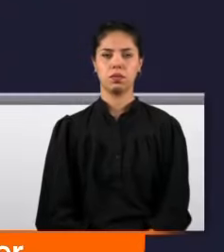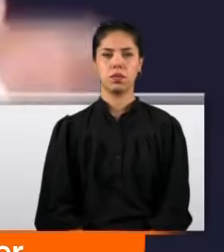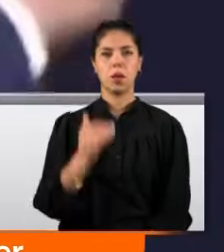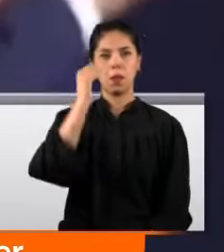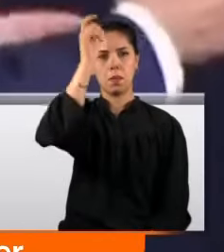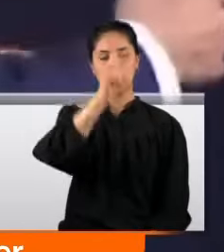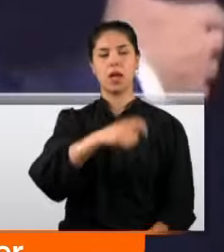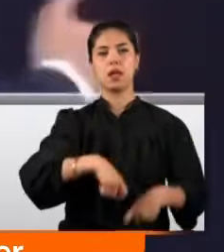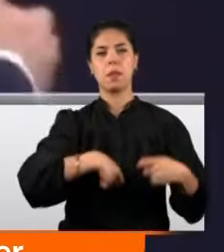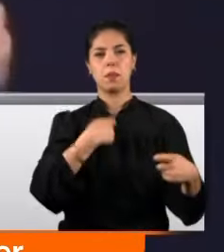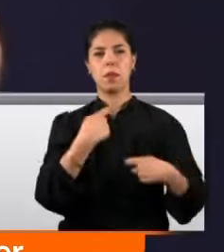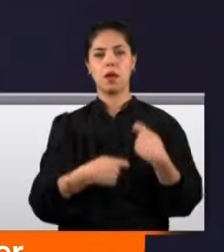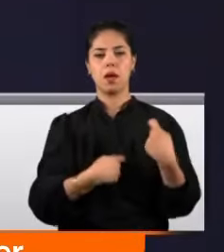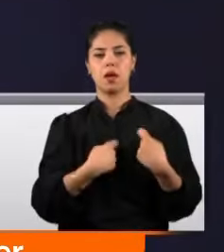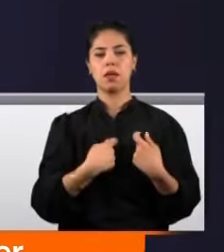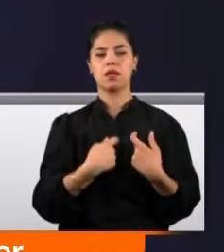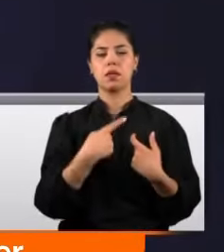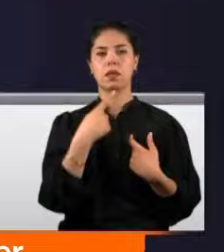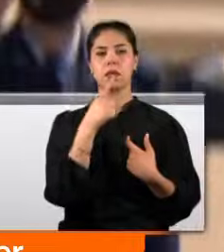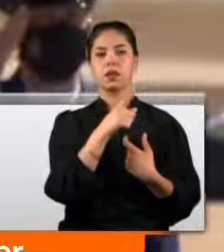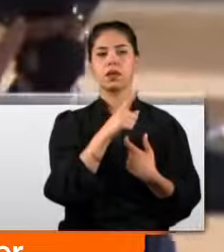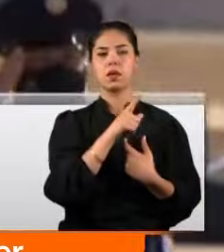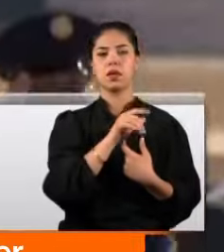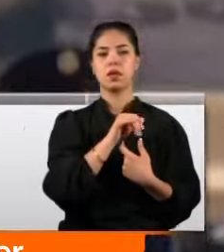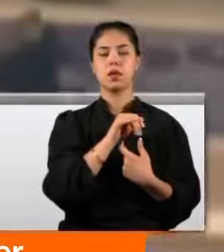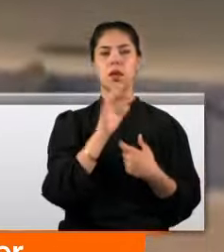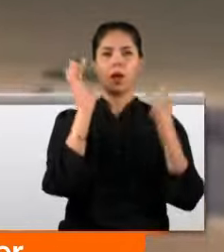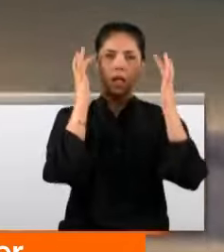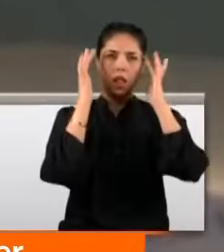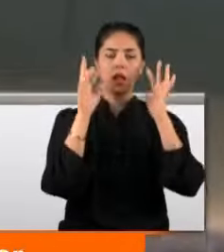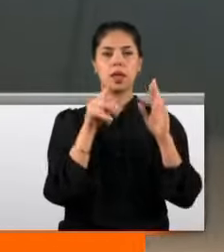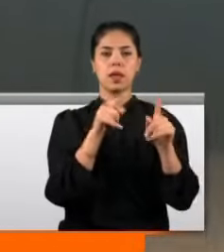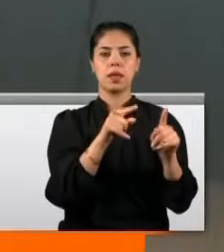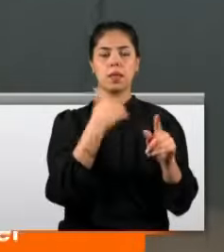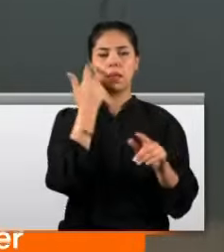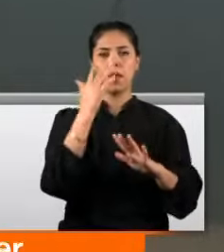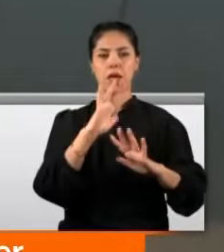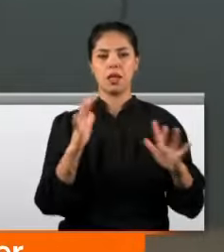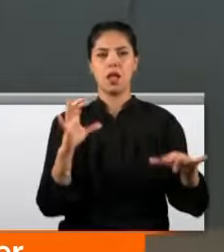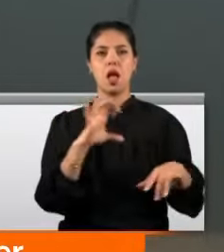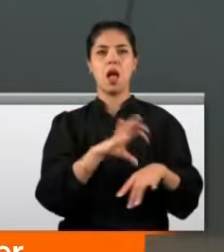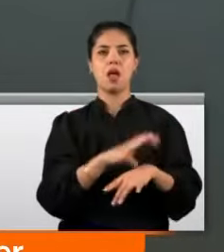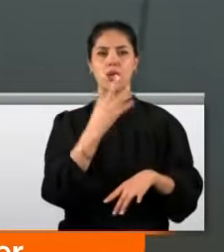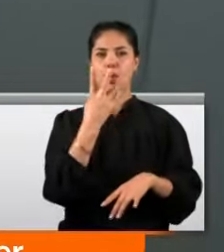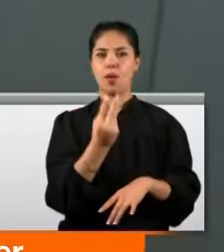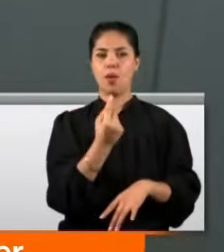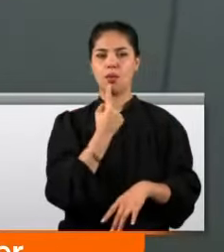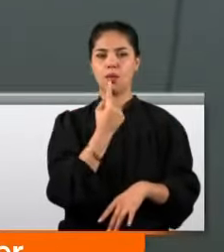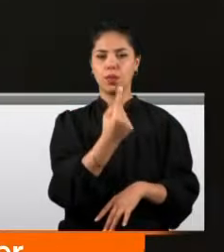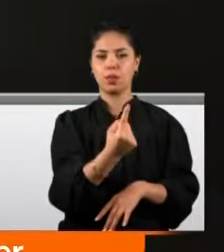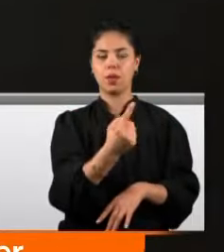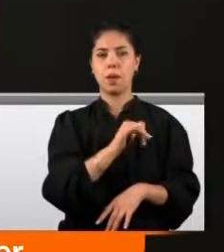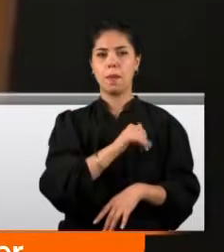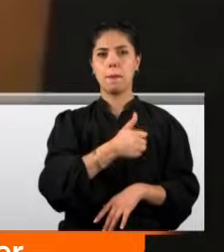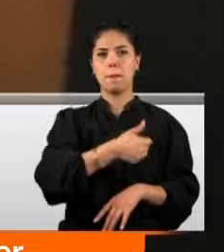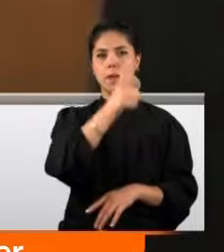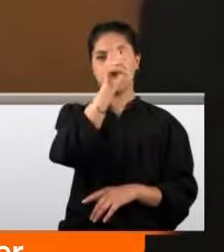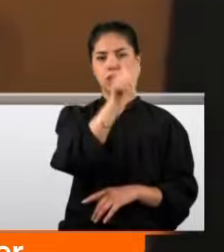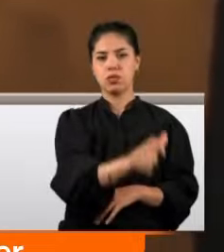Biden'ın bahanesi jet lag diye de bilinen uçuş sersemliğiydi. Ancak Beyaz Saray hasta olduğunu savundu ve başkanın